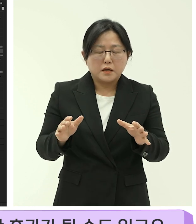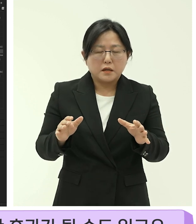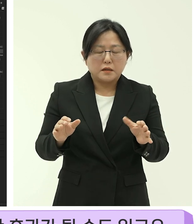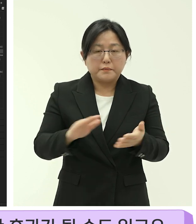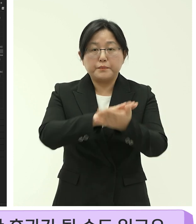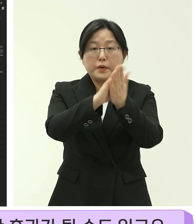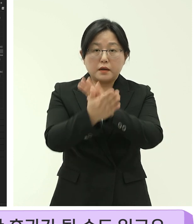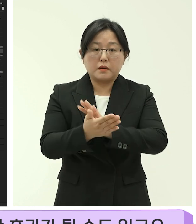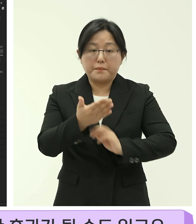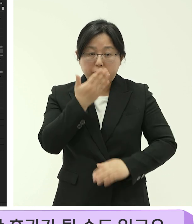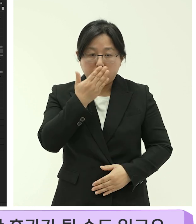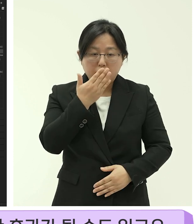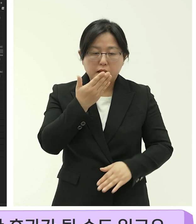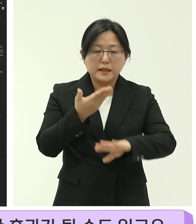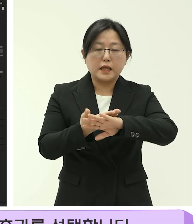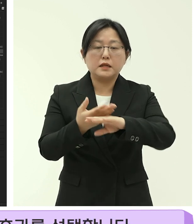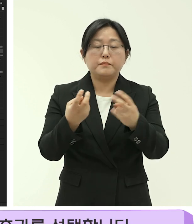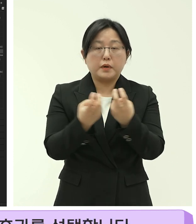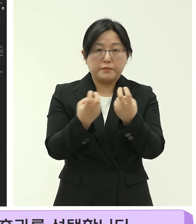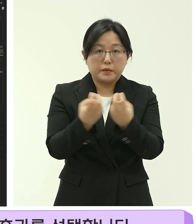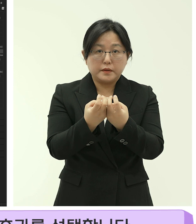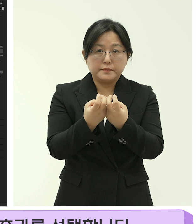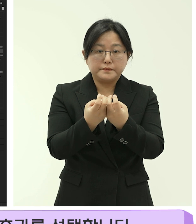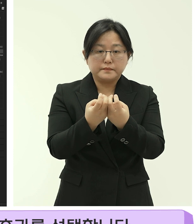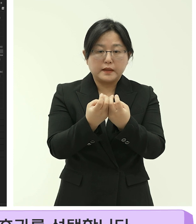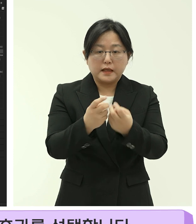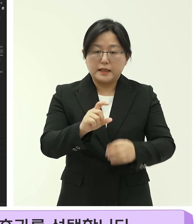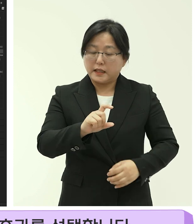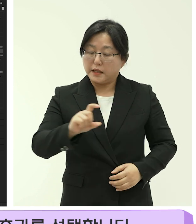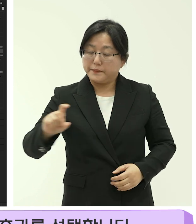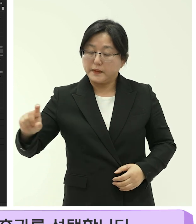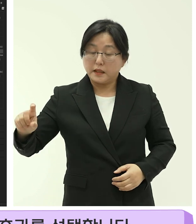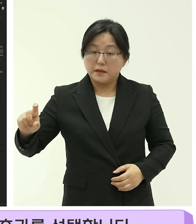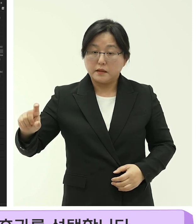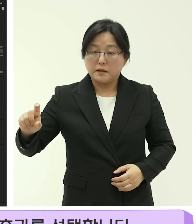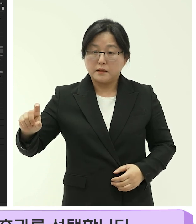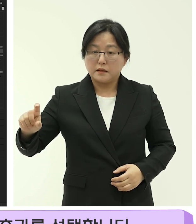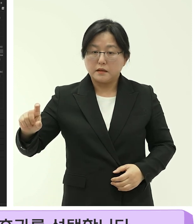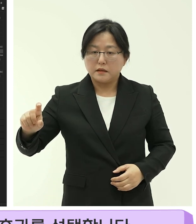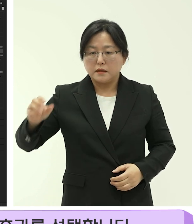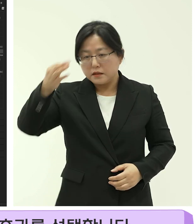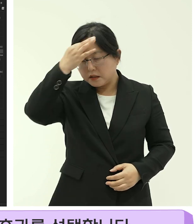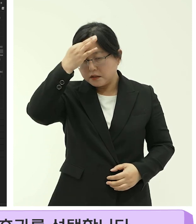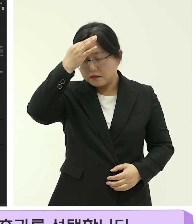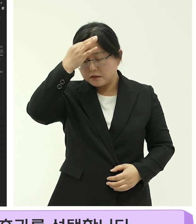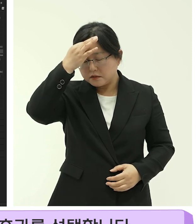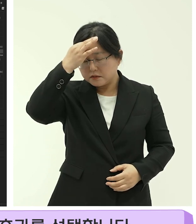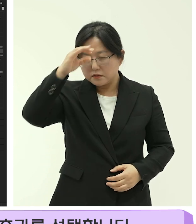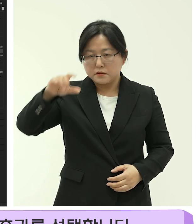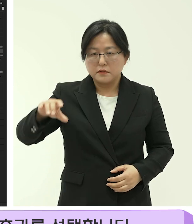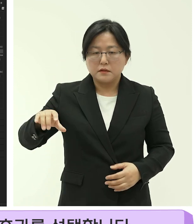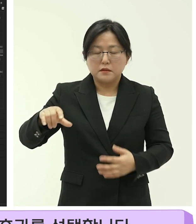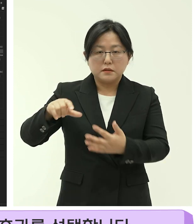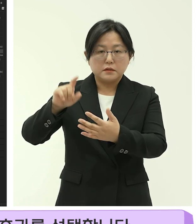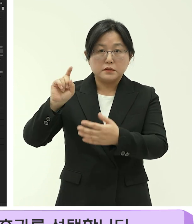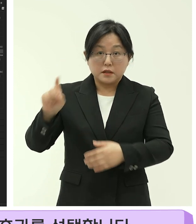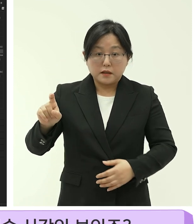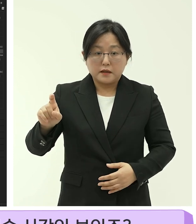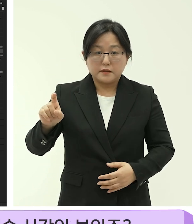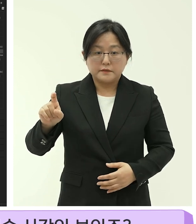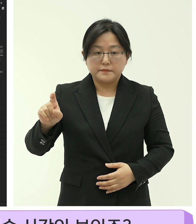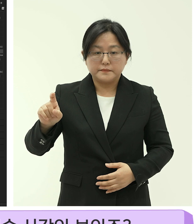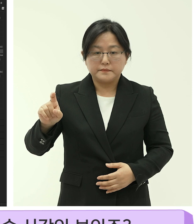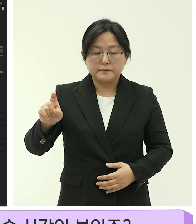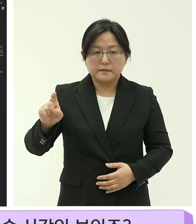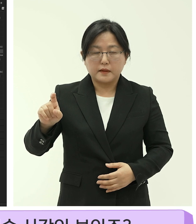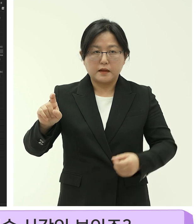더 빠르게 전환 효과가 될 수도 있고요. 또 다른 방법으로 타임라인 패널에서 이 해당 효과를 선택을 합니다.